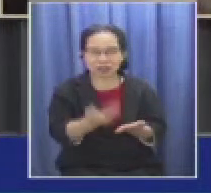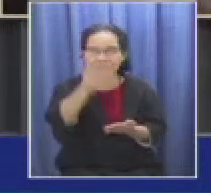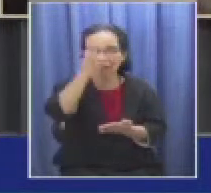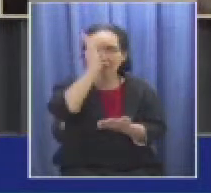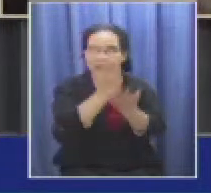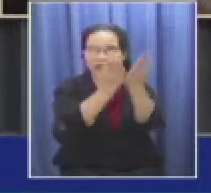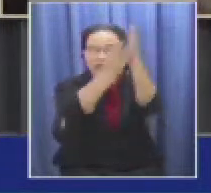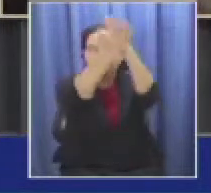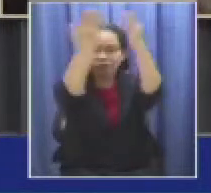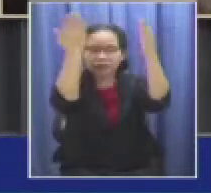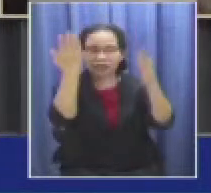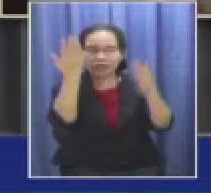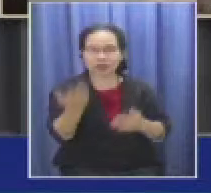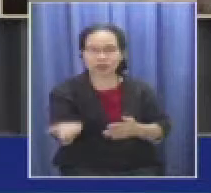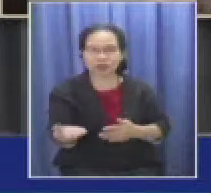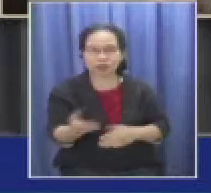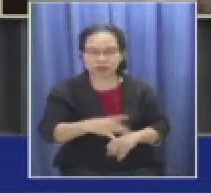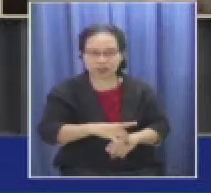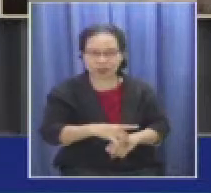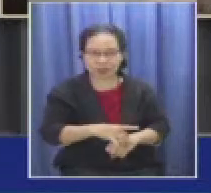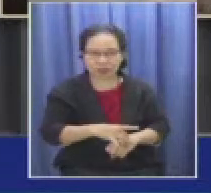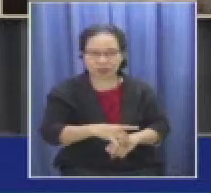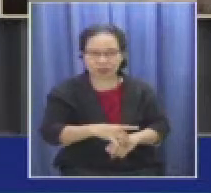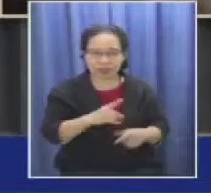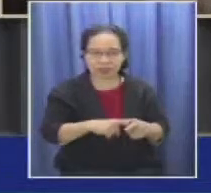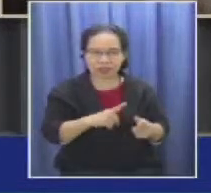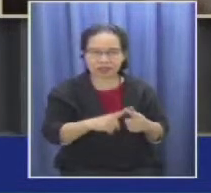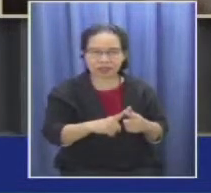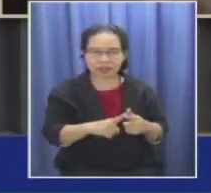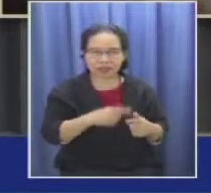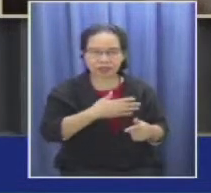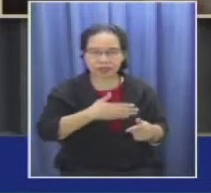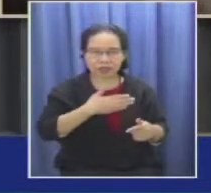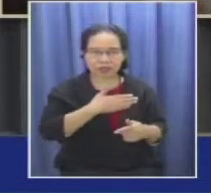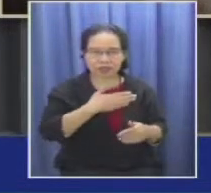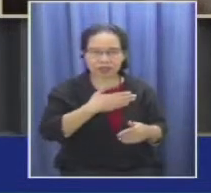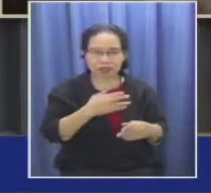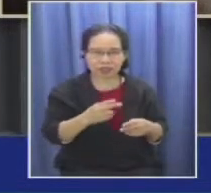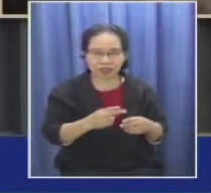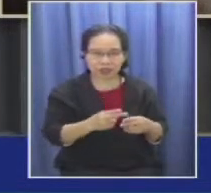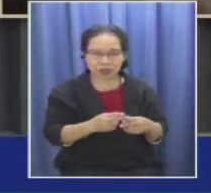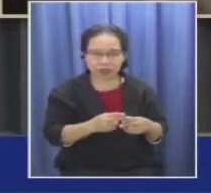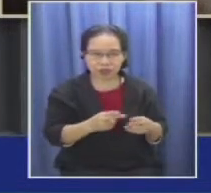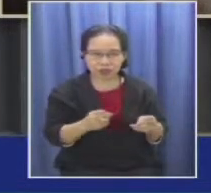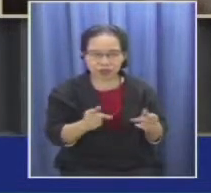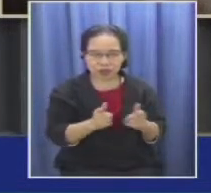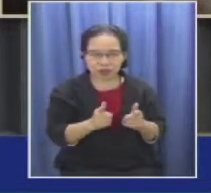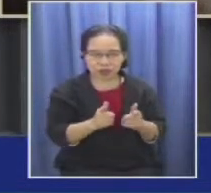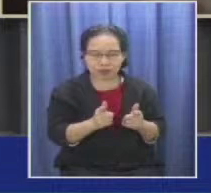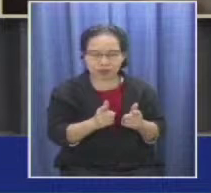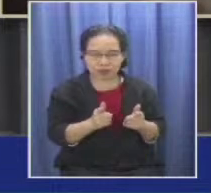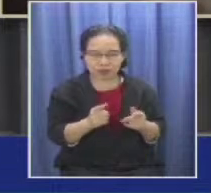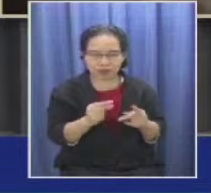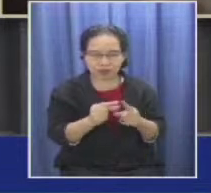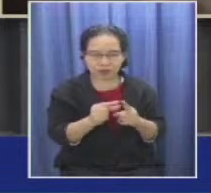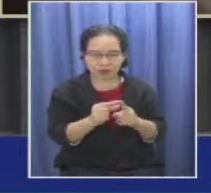wodi sɛ hum bɔ kora no a Onyankopɔn betie ewu hia sɛ wo mpaeɛ no a wobɔ no wobɛba asɛm kora no ayɛ